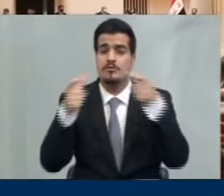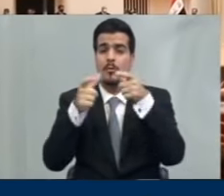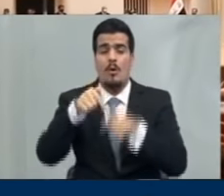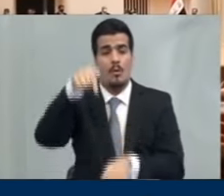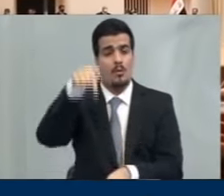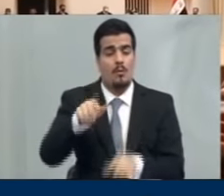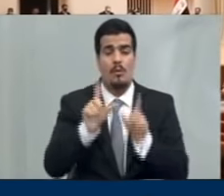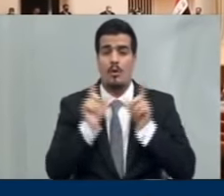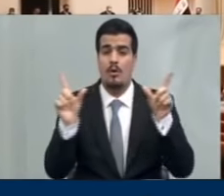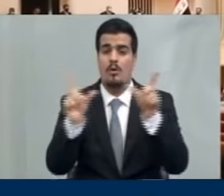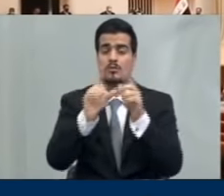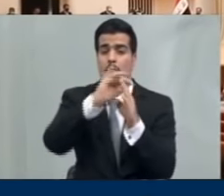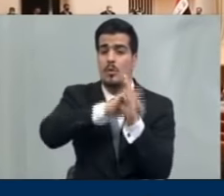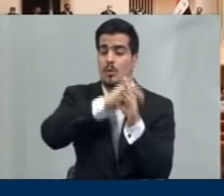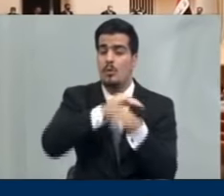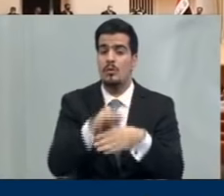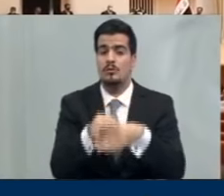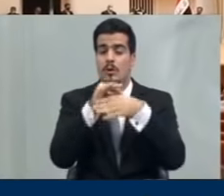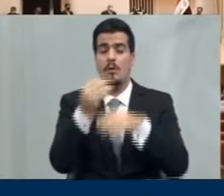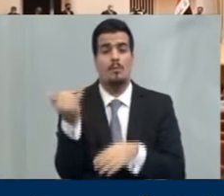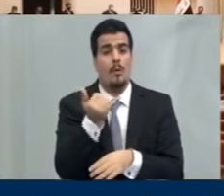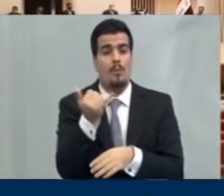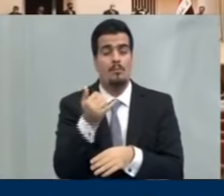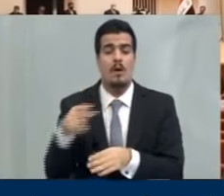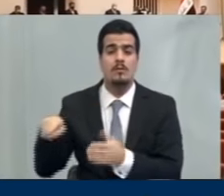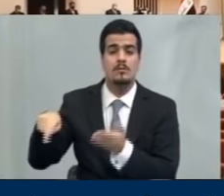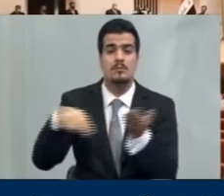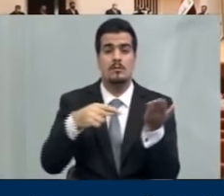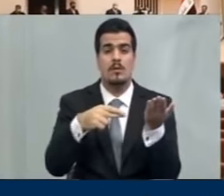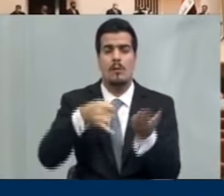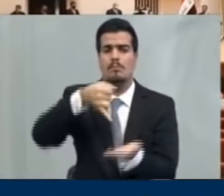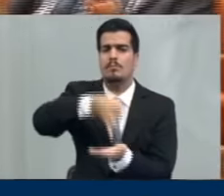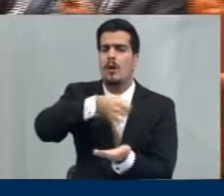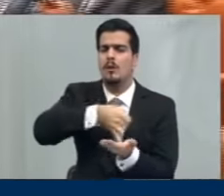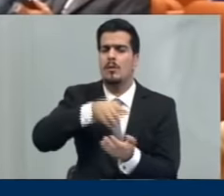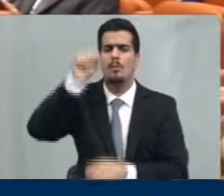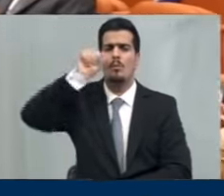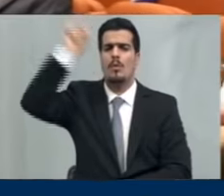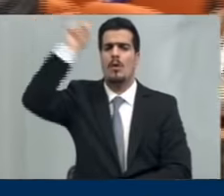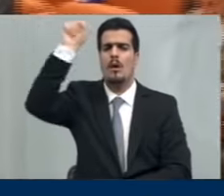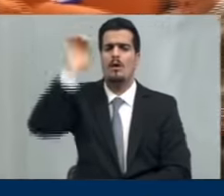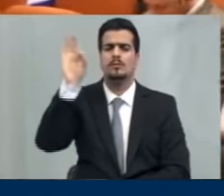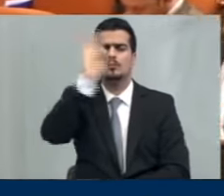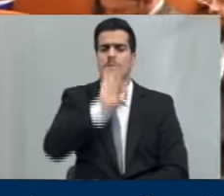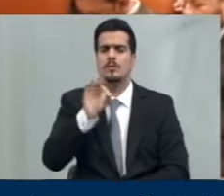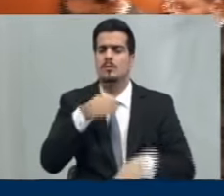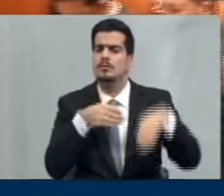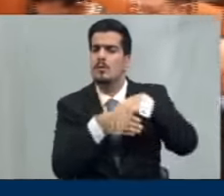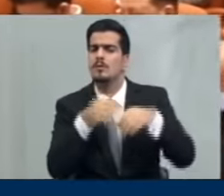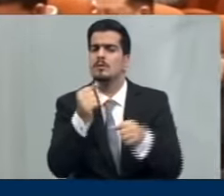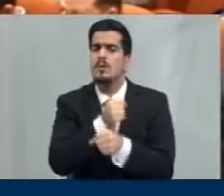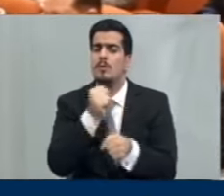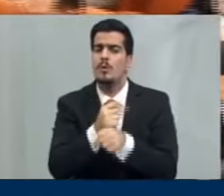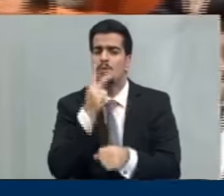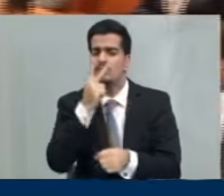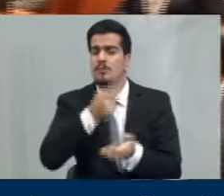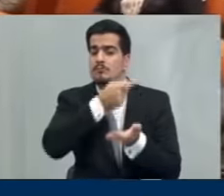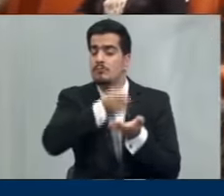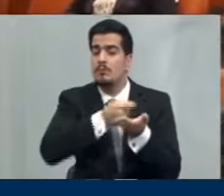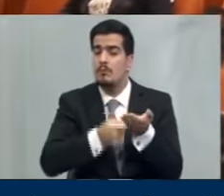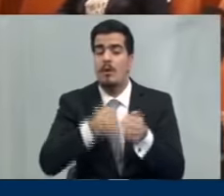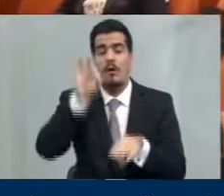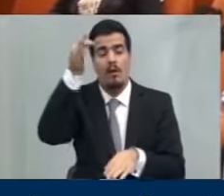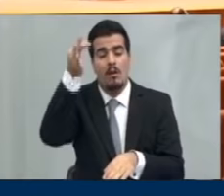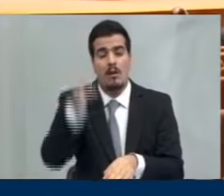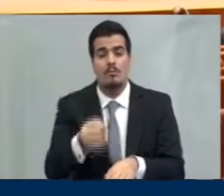لجنة حقوق الإنسان النيابية لزيارة مناطق التظاهرات في الإقليم وكتابة تقرير يعرض على